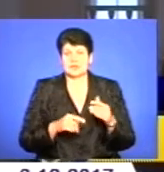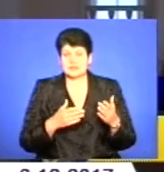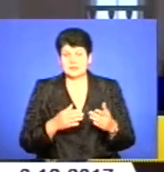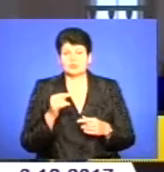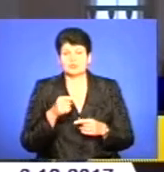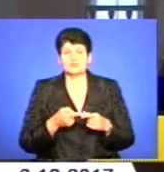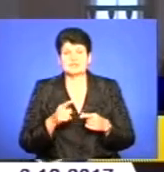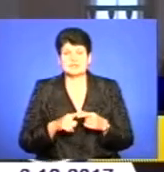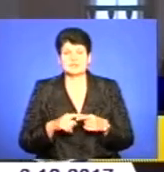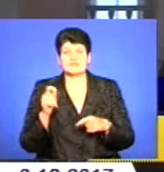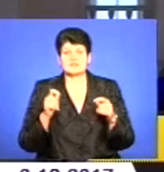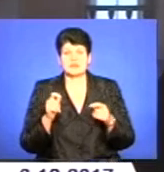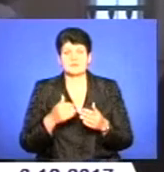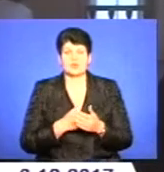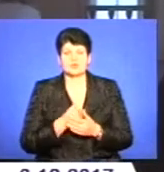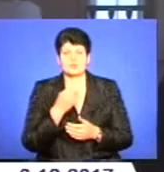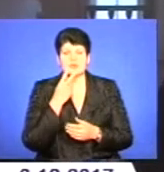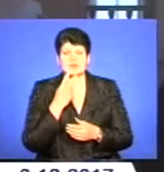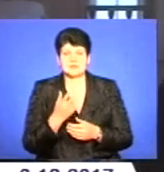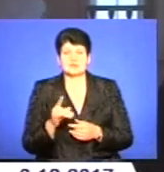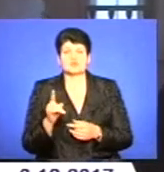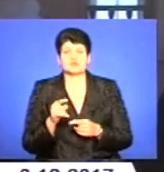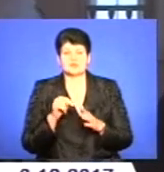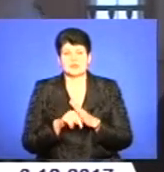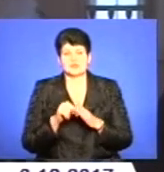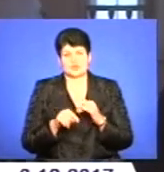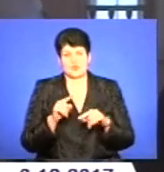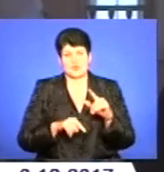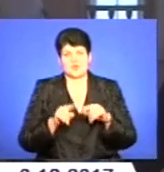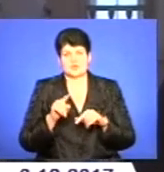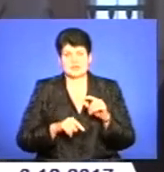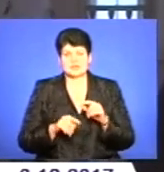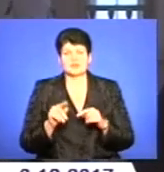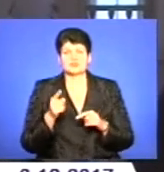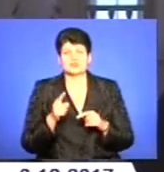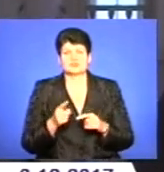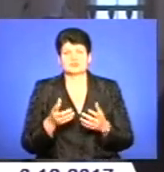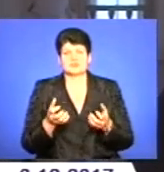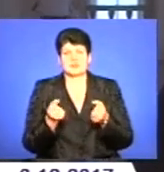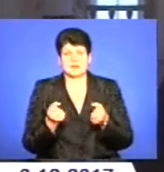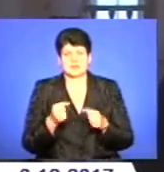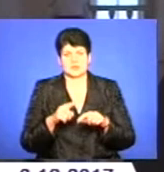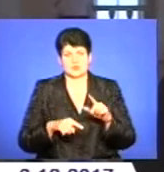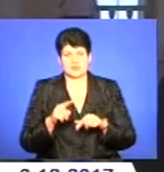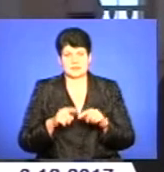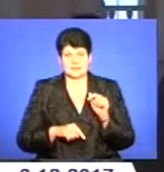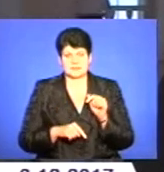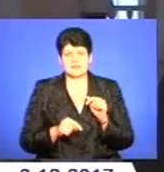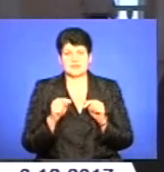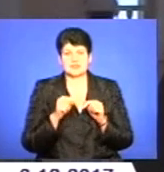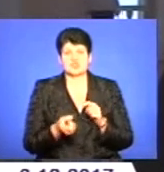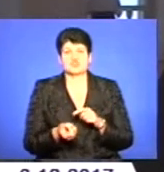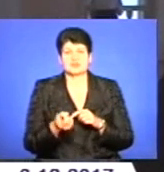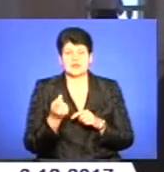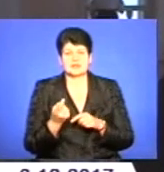цим фестивалем хочемо показати, що таке родина, на чому тримаються родини, оті джерела,